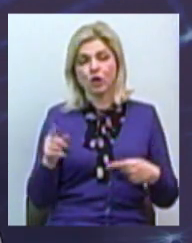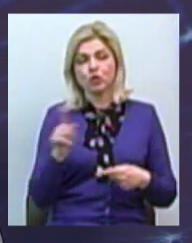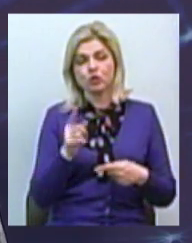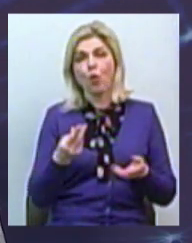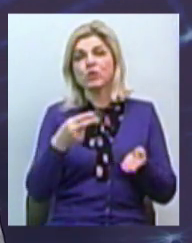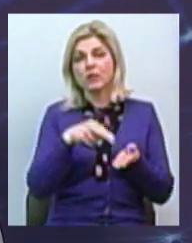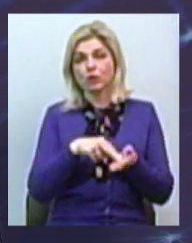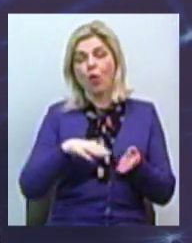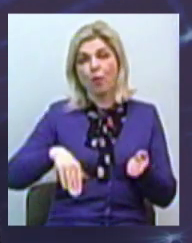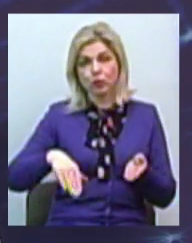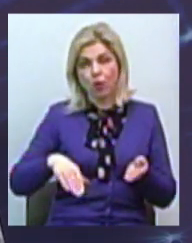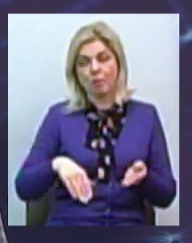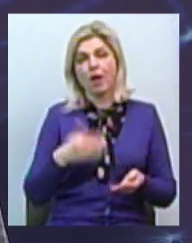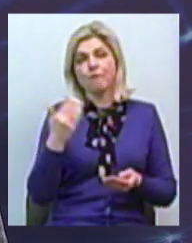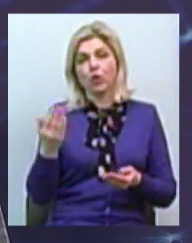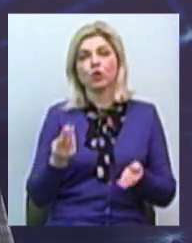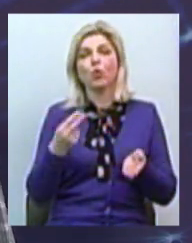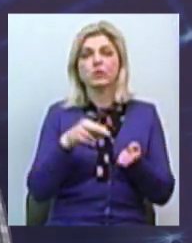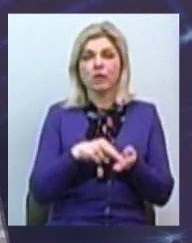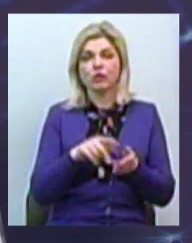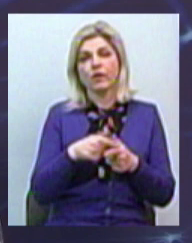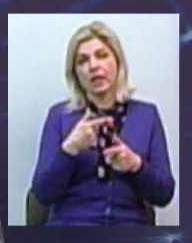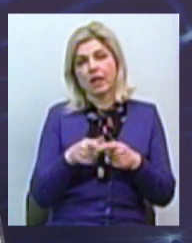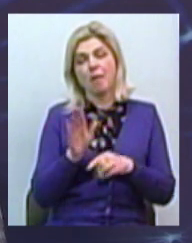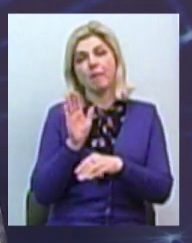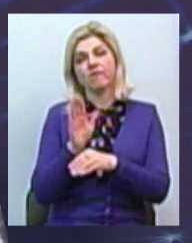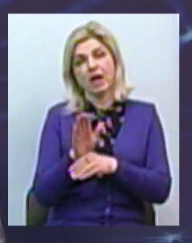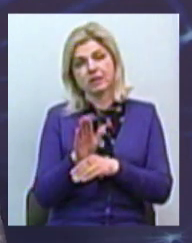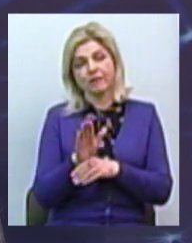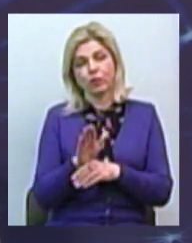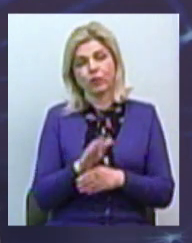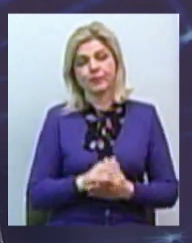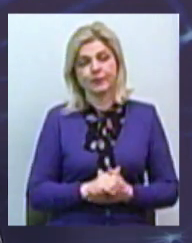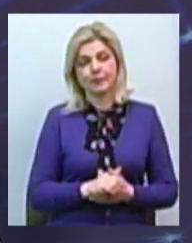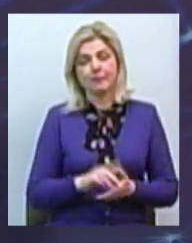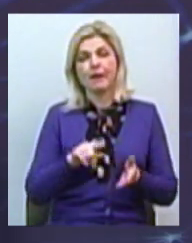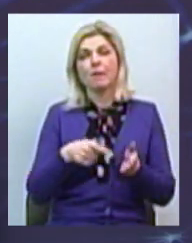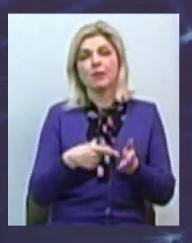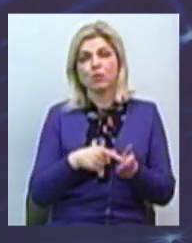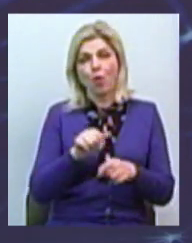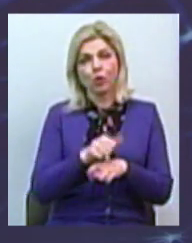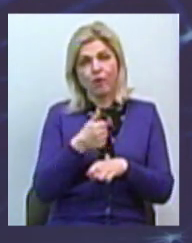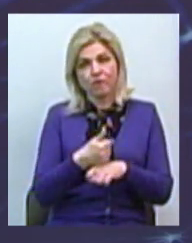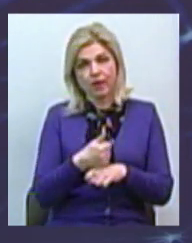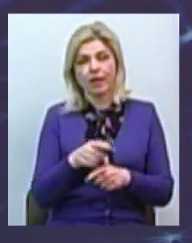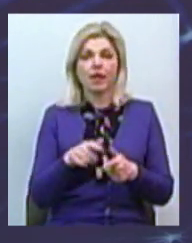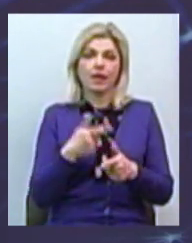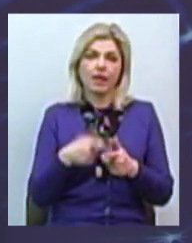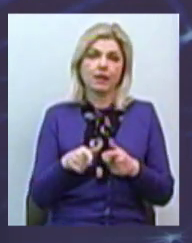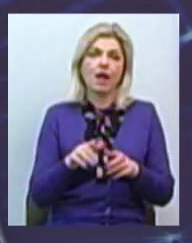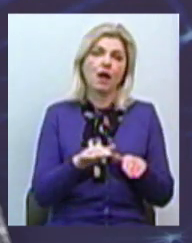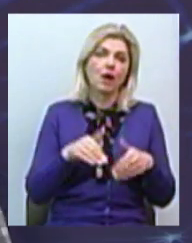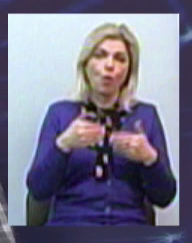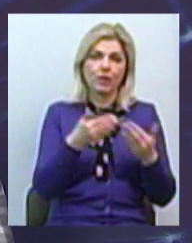потім, вони встановлювалися чи за вказівками, ну, чи міського голови, чи за